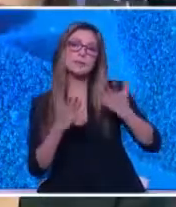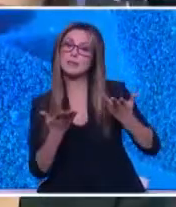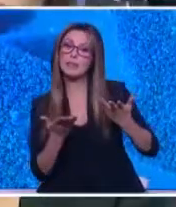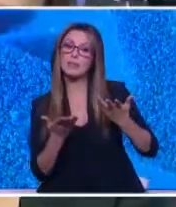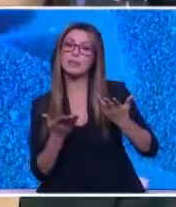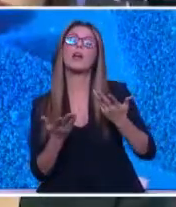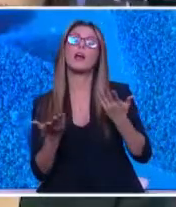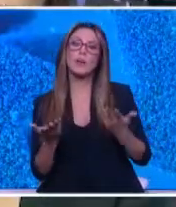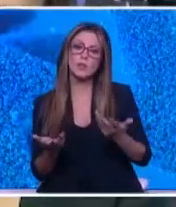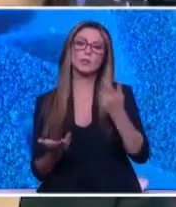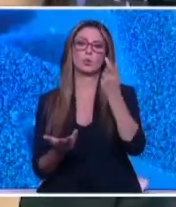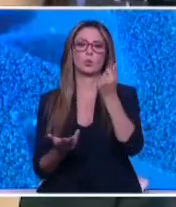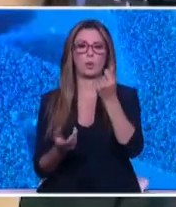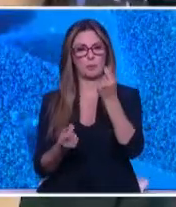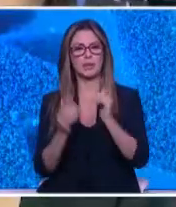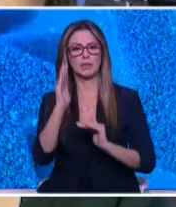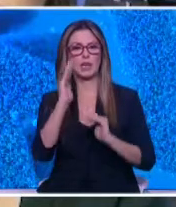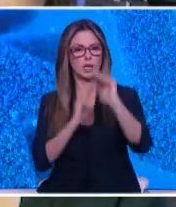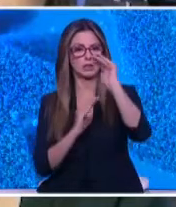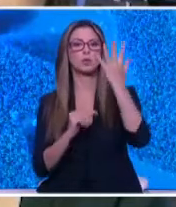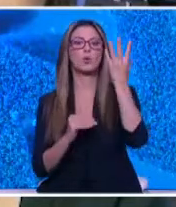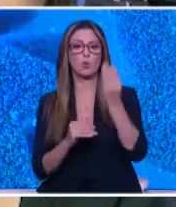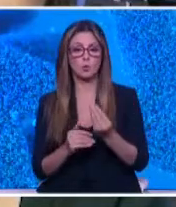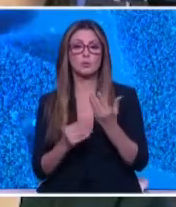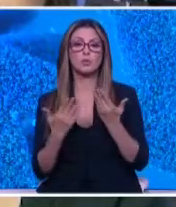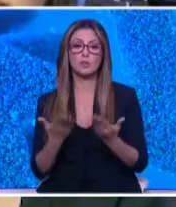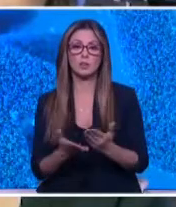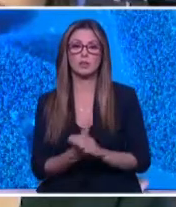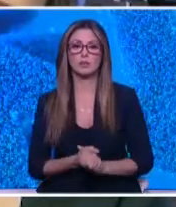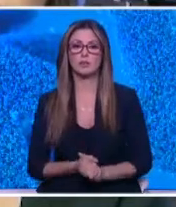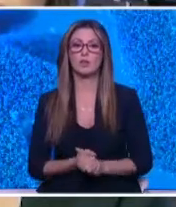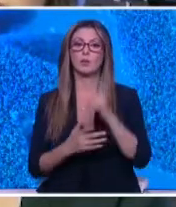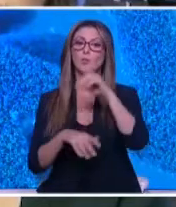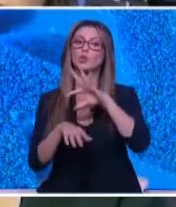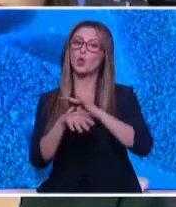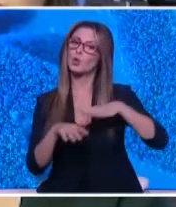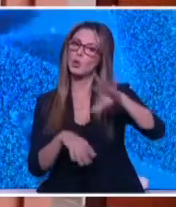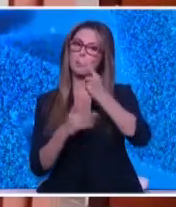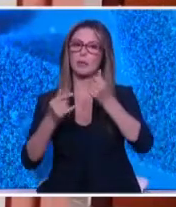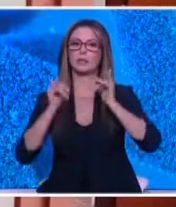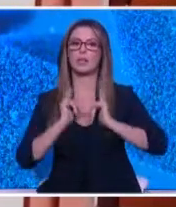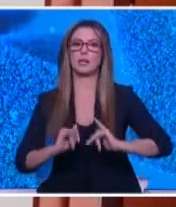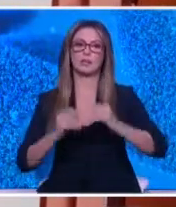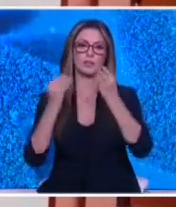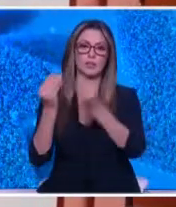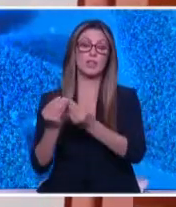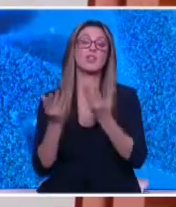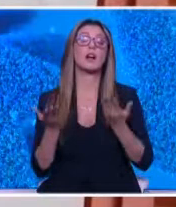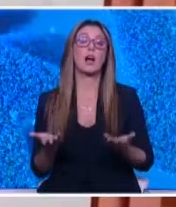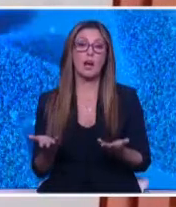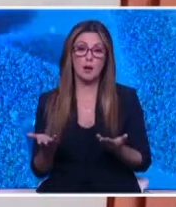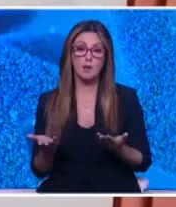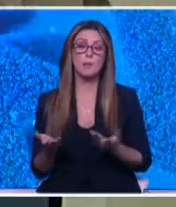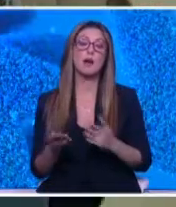Evet, ücretlerde bir takım artışlar sağlayacak. Bu meslektaşlarımızı kısmen de olsa rahatlatacak. Ancak